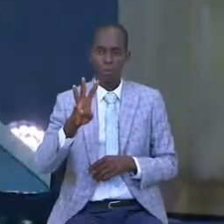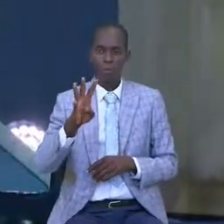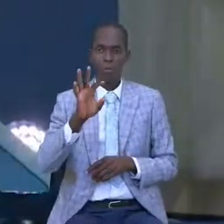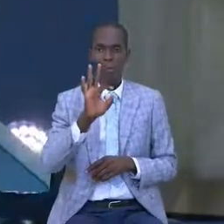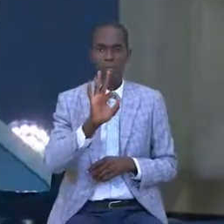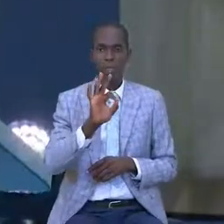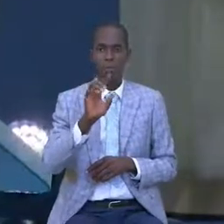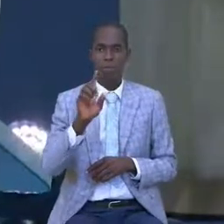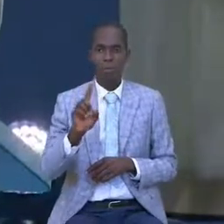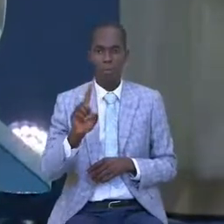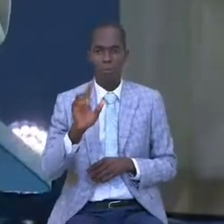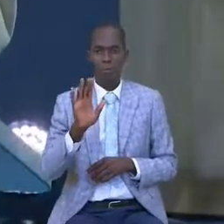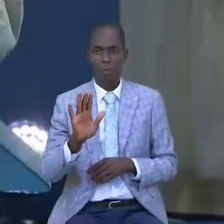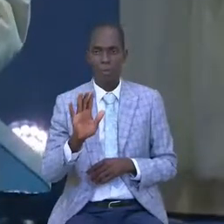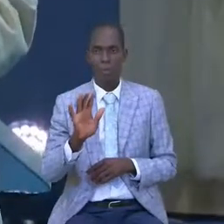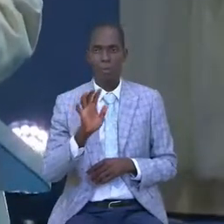+234 91 54 44 92 63.